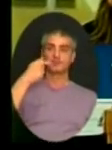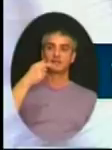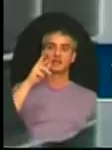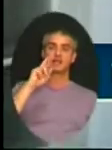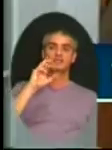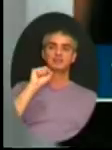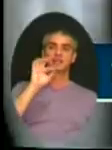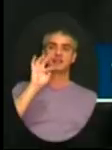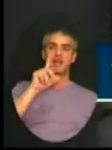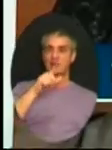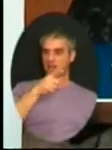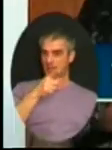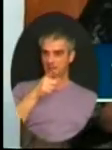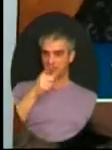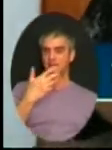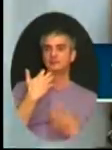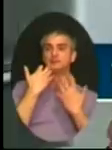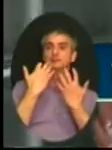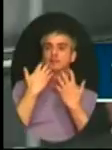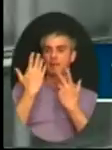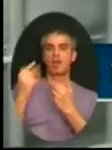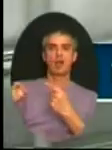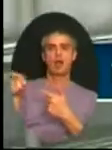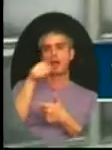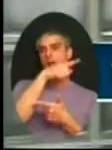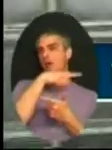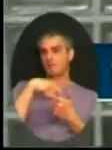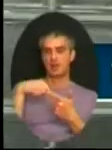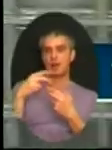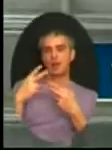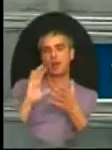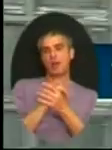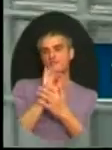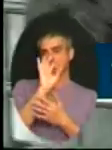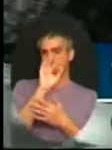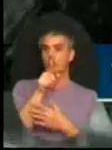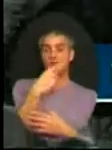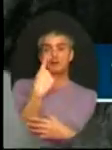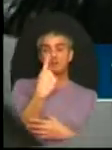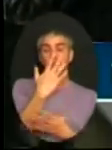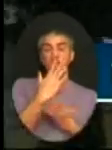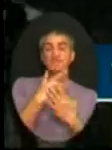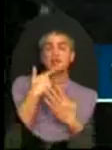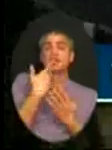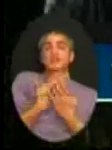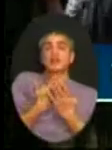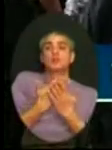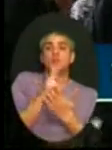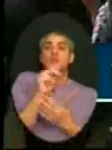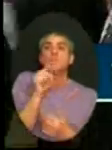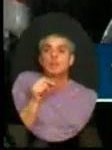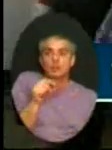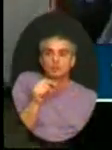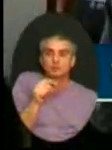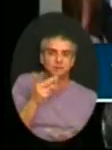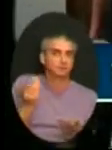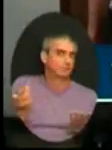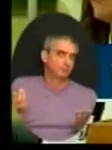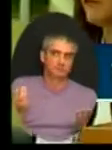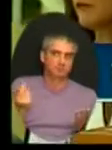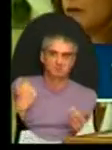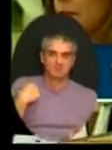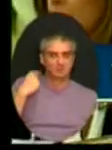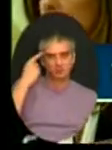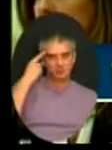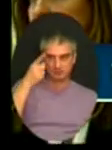נתנה, סיפרה את הסיפור לכמה וכמה ממקורביה, והיא עצמה כבר נתנה עדות בעניין הזה. זאת אומרת, אני לא מניחה